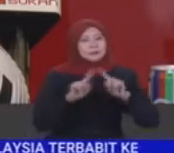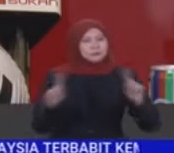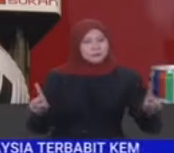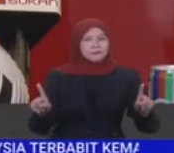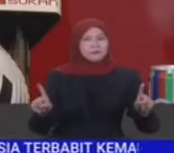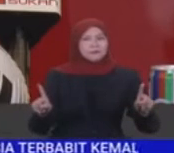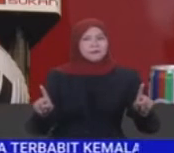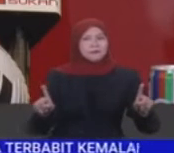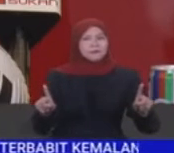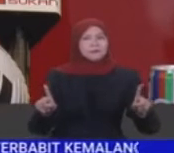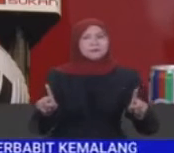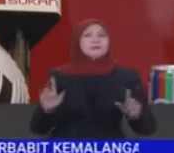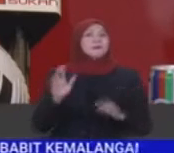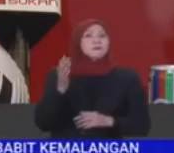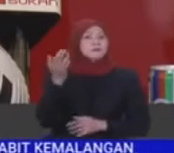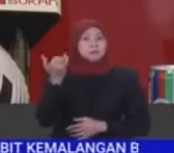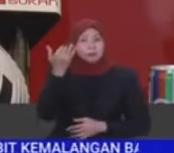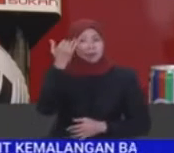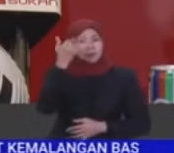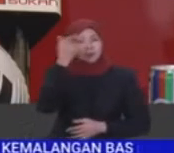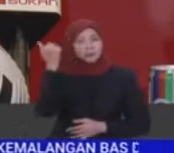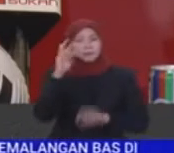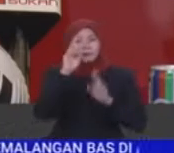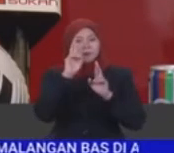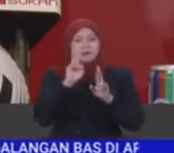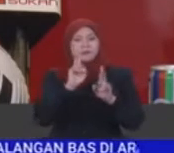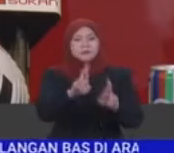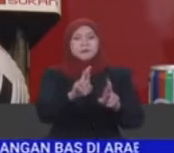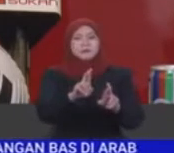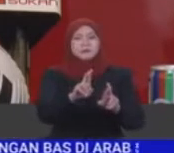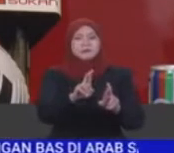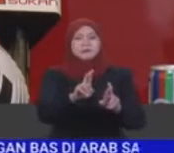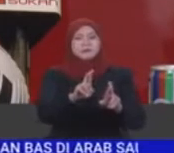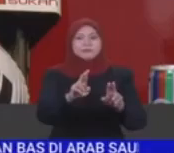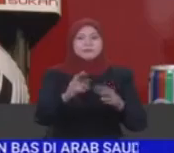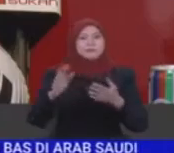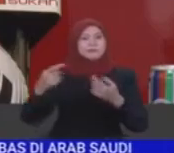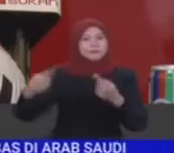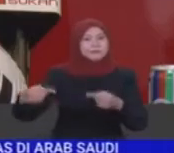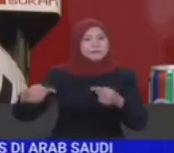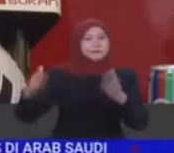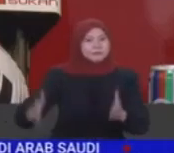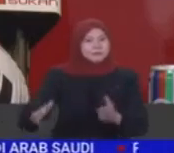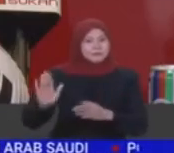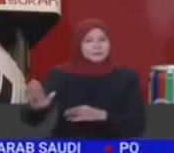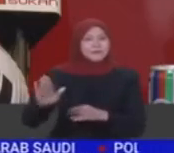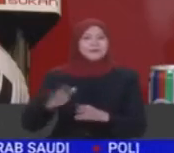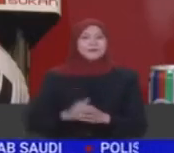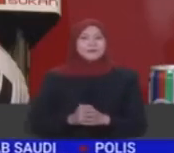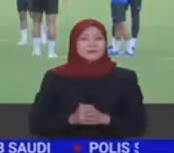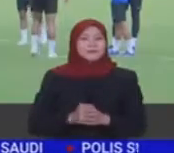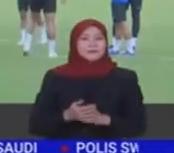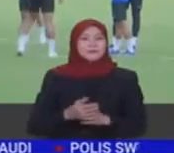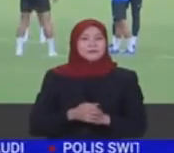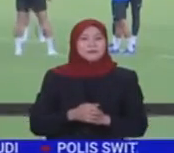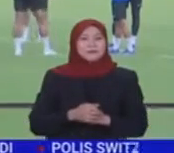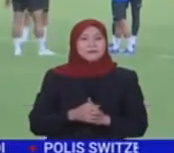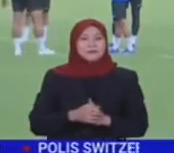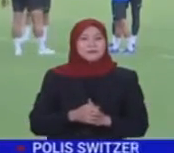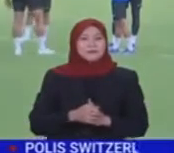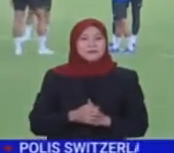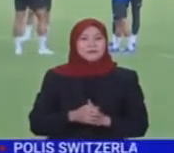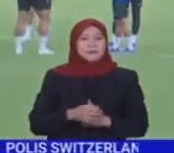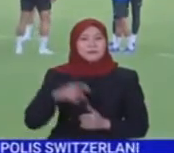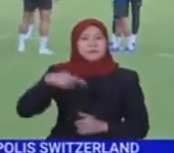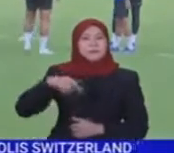This is we respect opponent, but we will continue to go our own way.